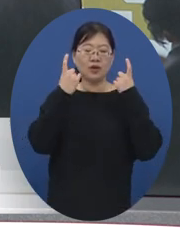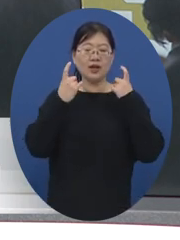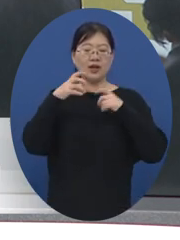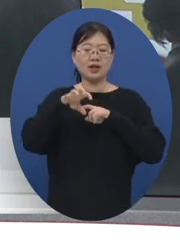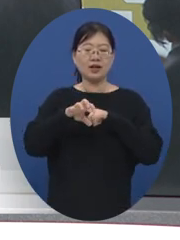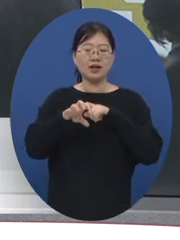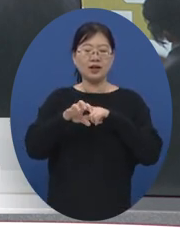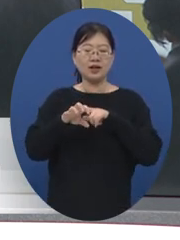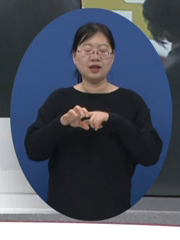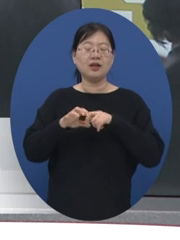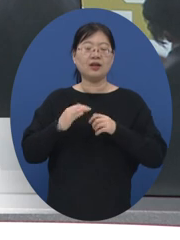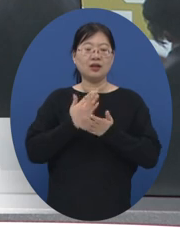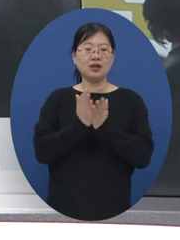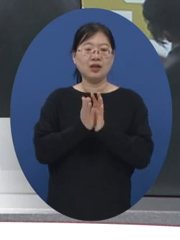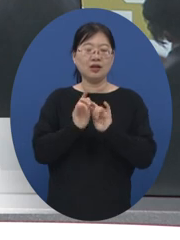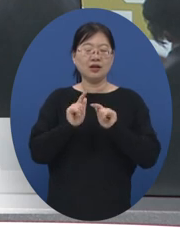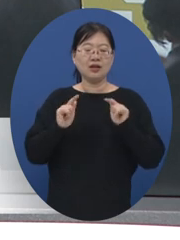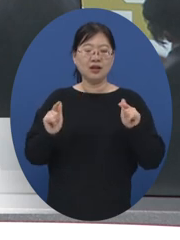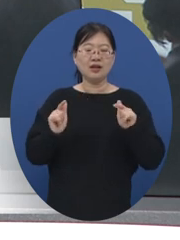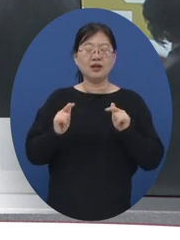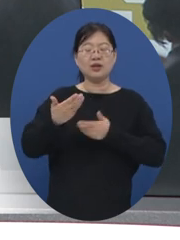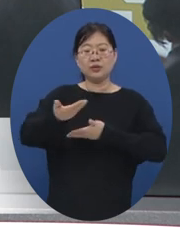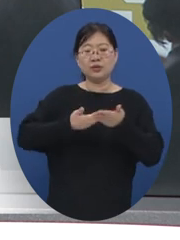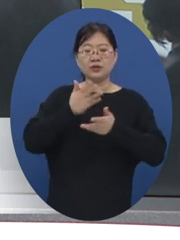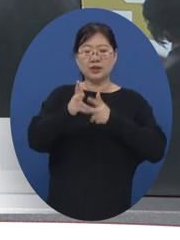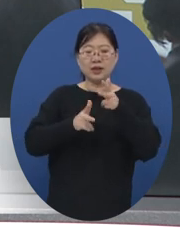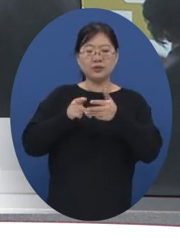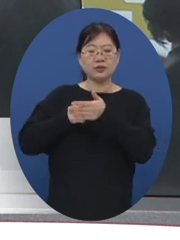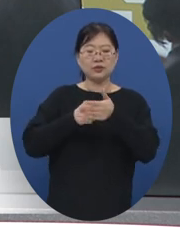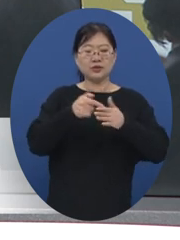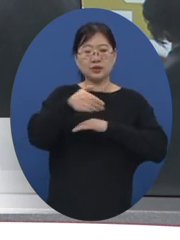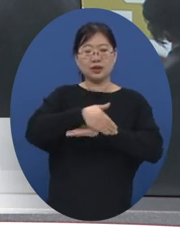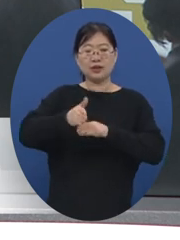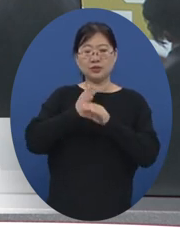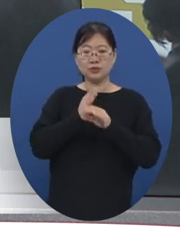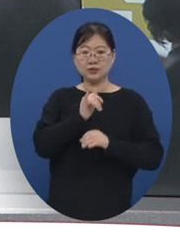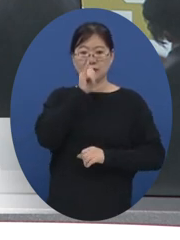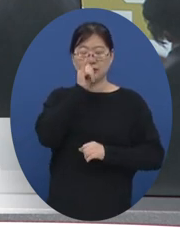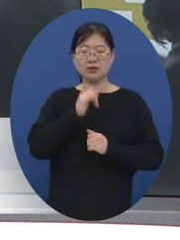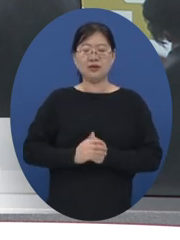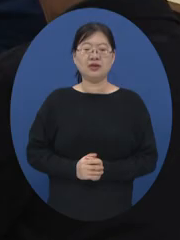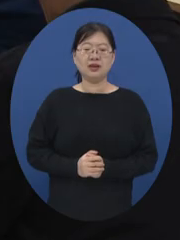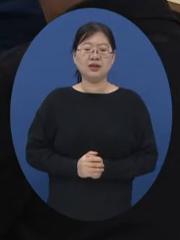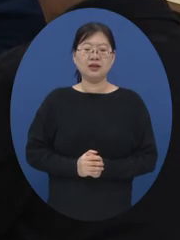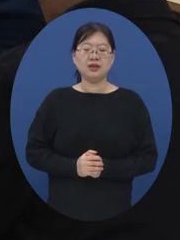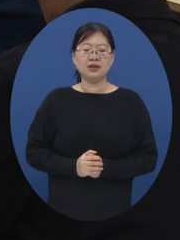재개와 개풍 양묘장 소송 사업 등 다양한 대북 교류 사업들이 추진될 전망입니다.